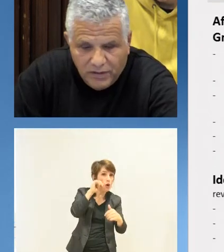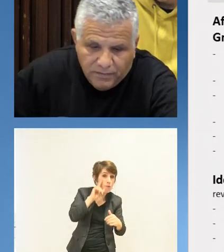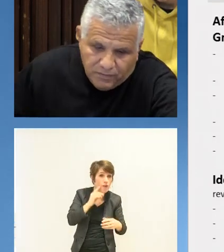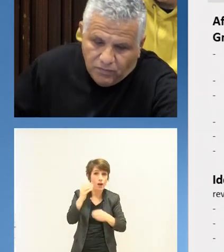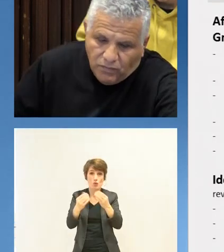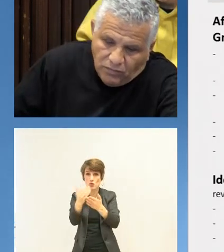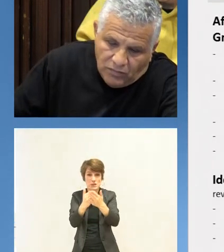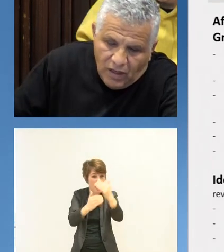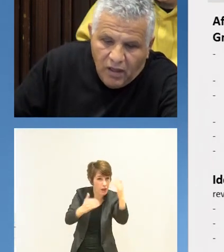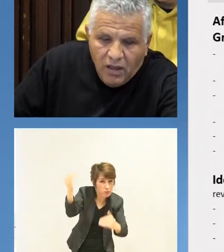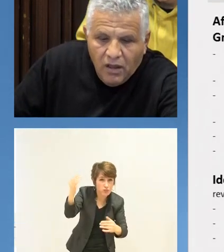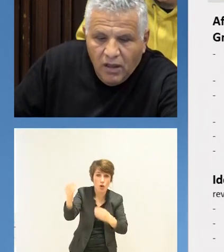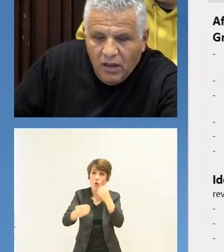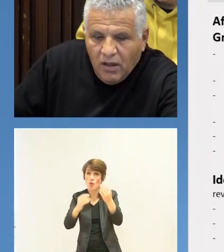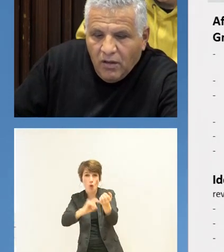supposée